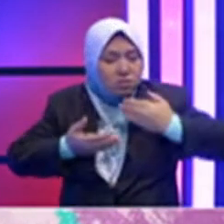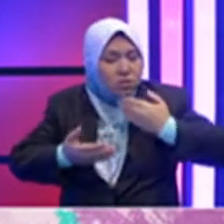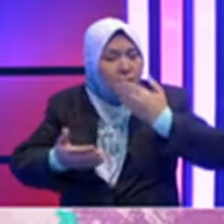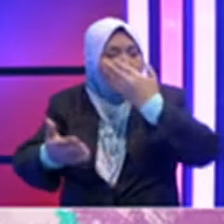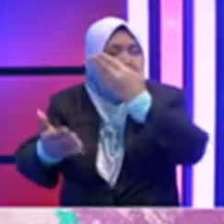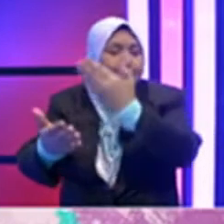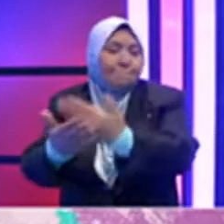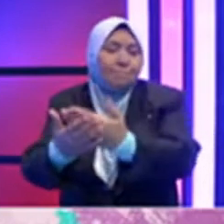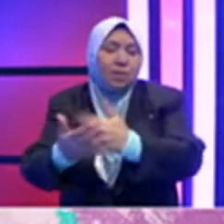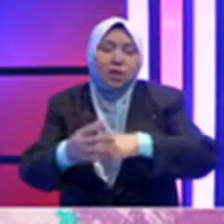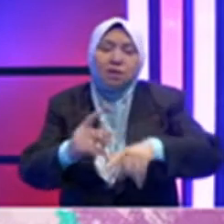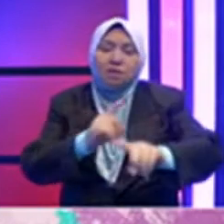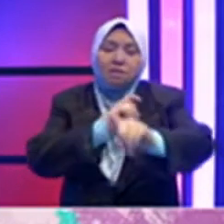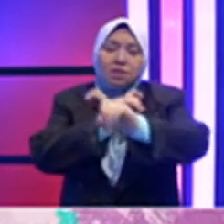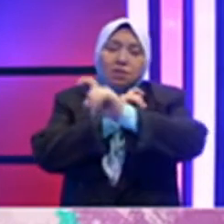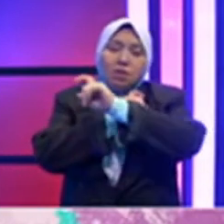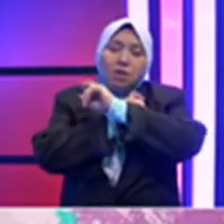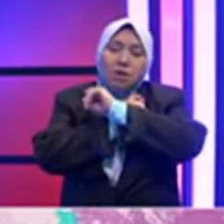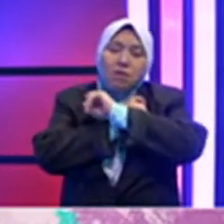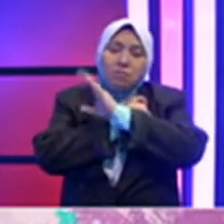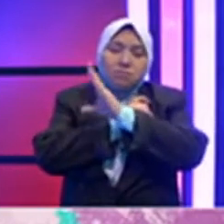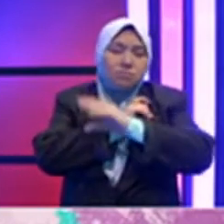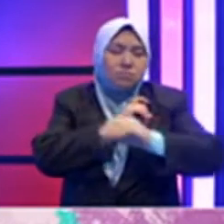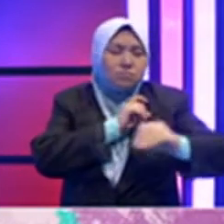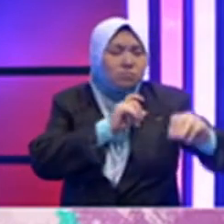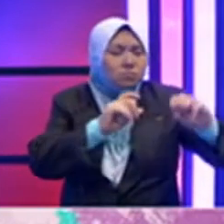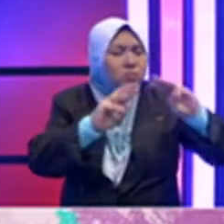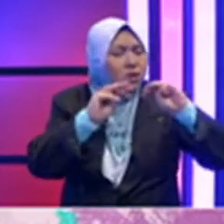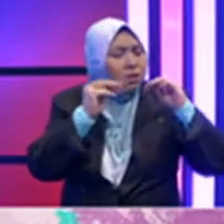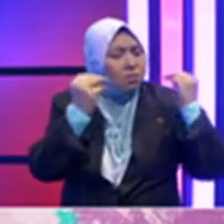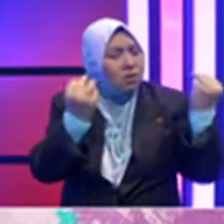آياتنا مبصرة